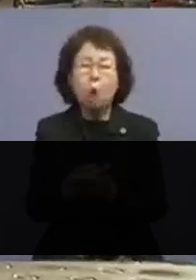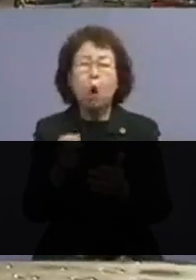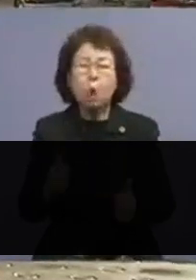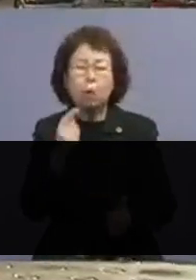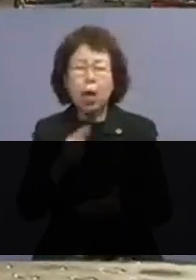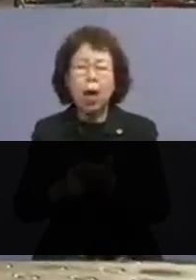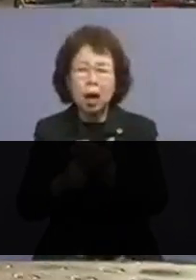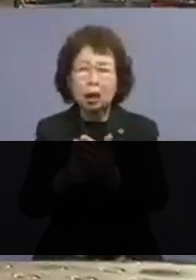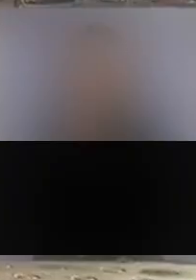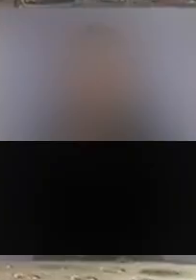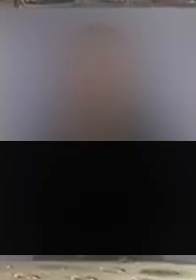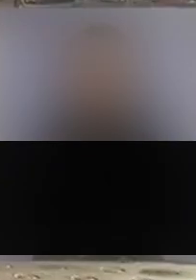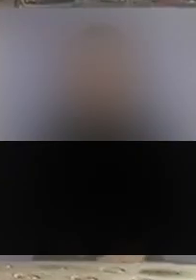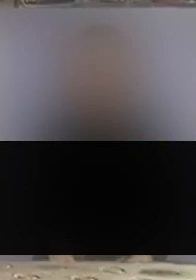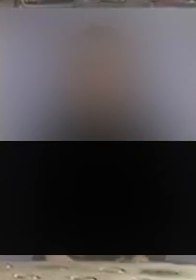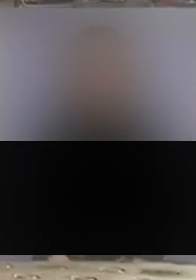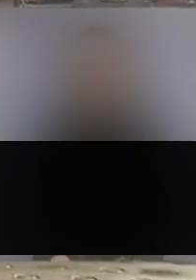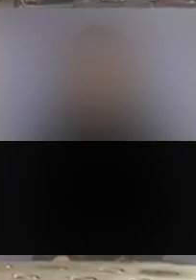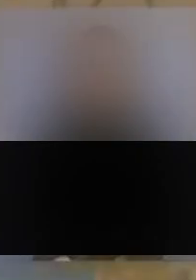제기했습니다